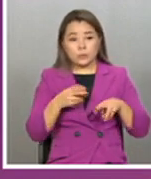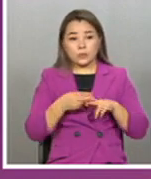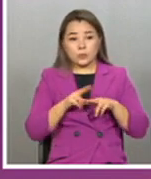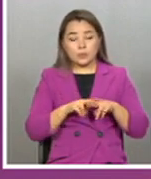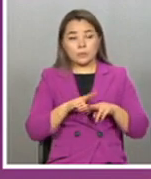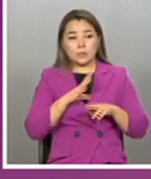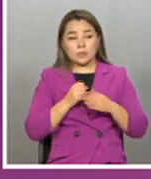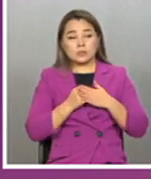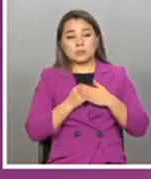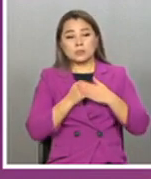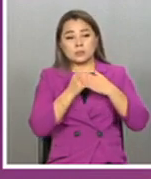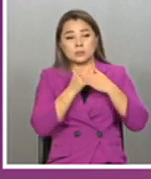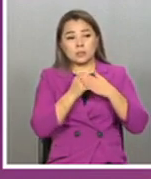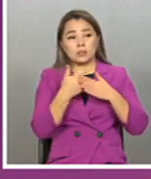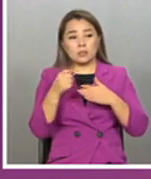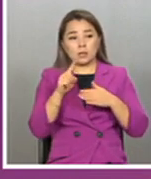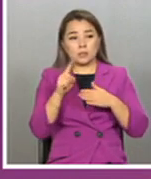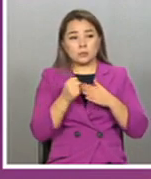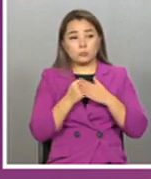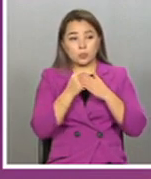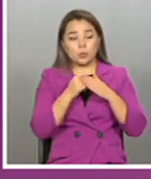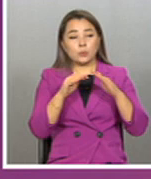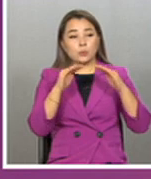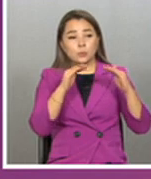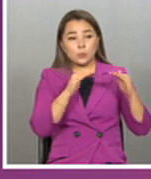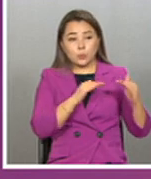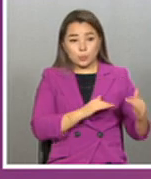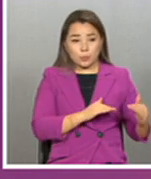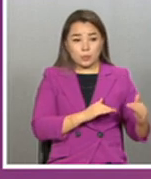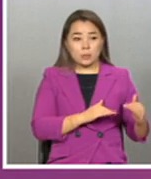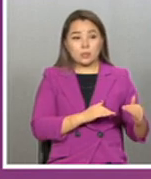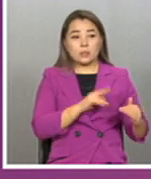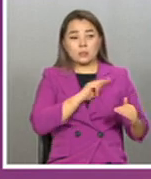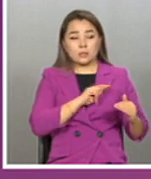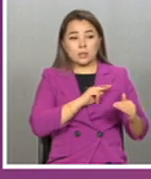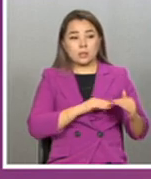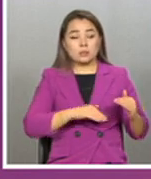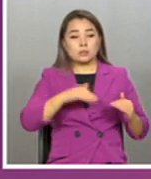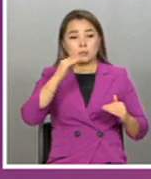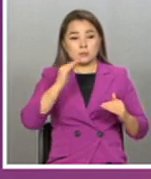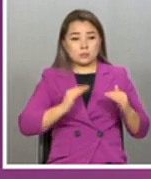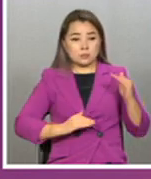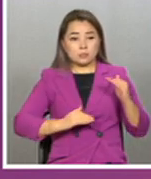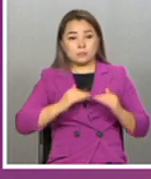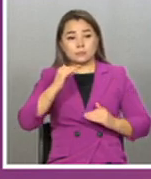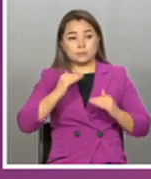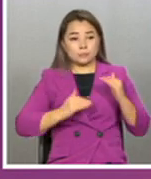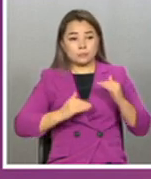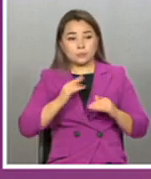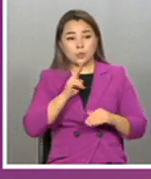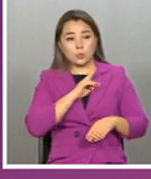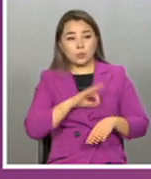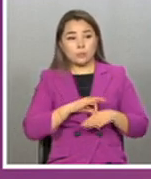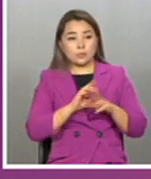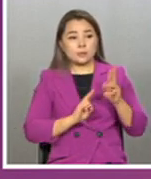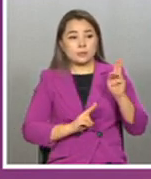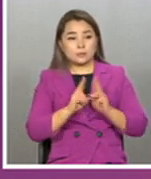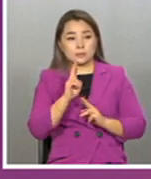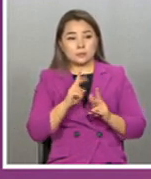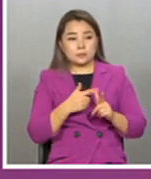кейін газ поршынды төменге қарай қозғап жұмыс жасайды. Поршынның бұл жүрісін біз жұмыстық жүріс деп